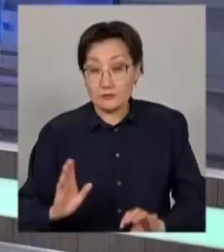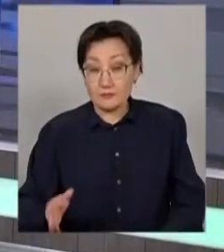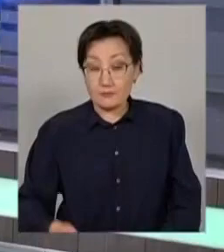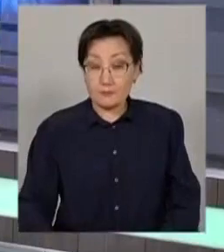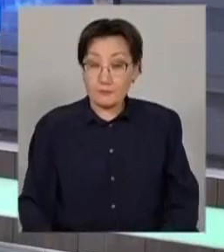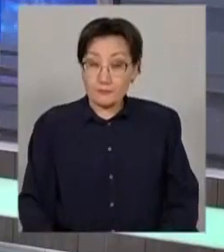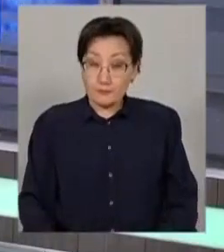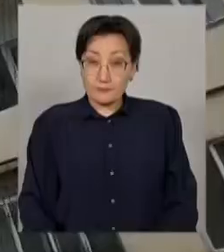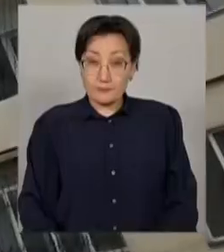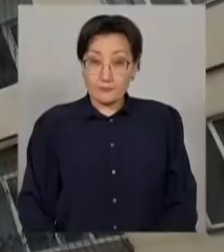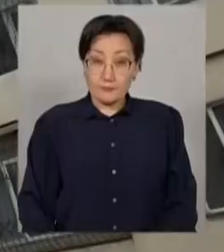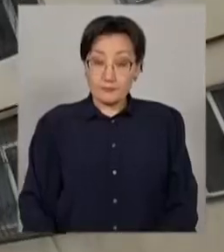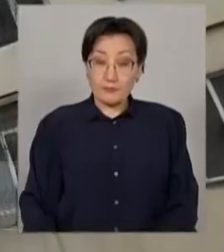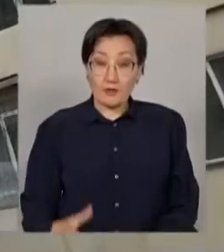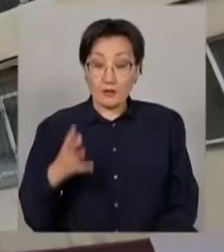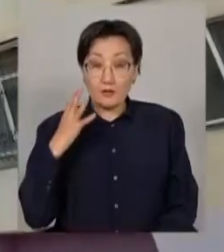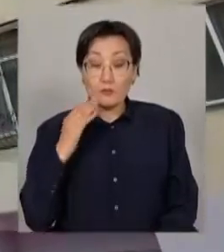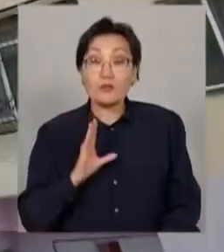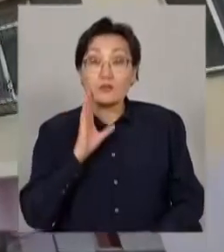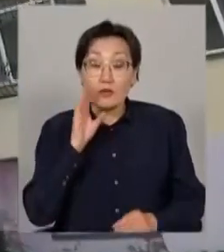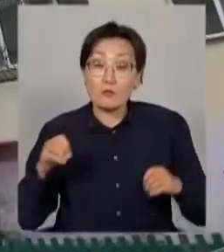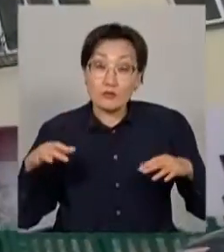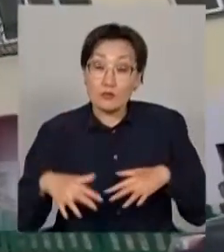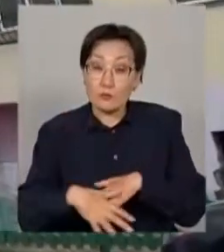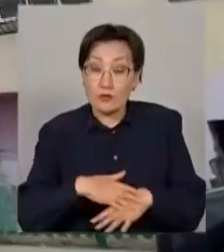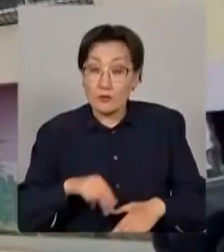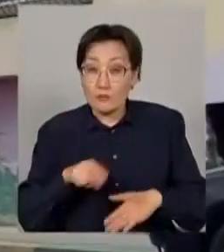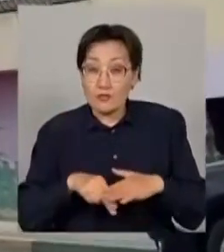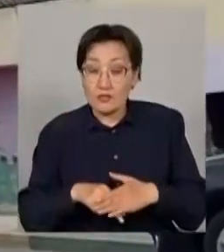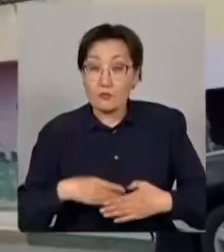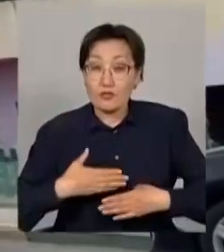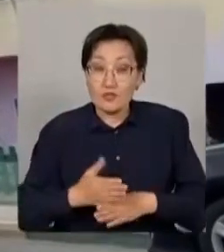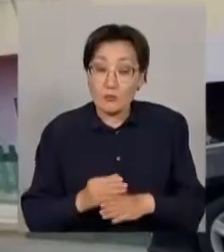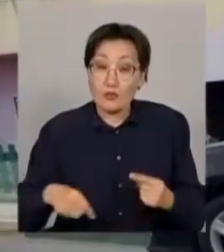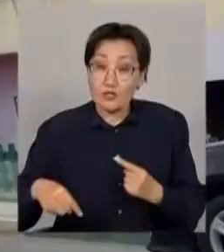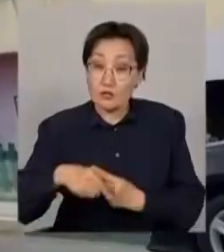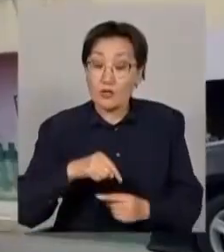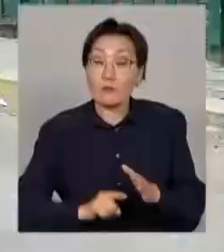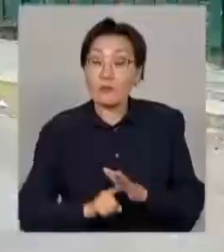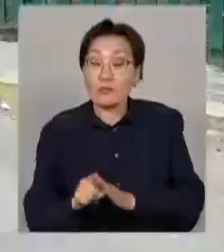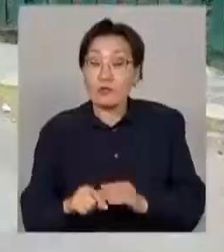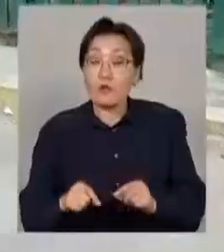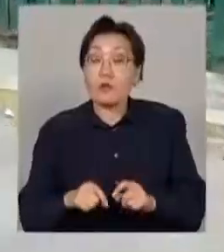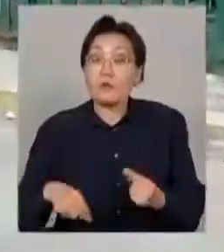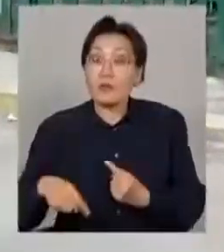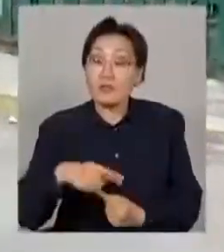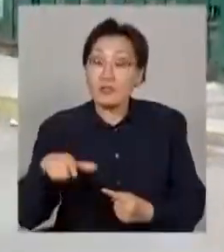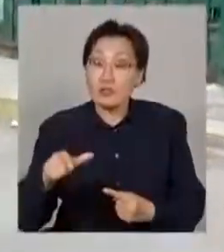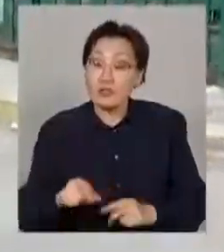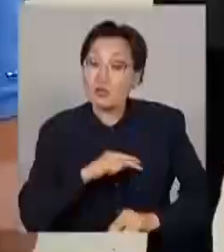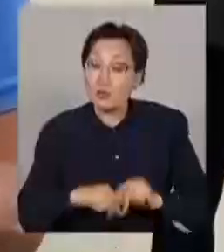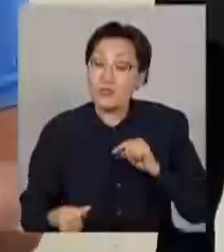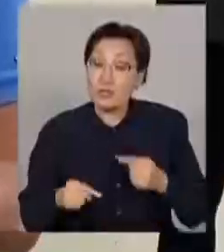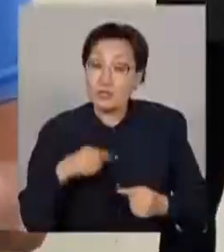Қайратқызы тарқатады. Алатаңмен жиналған қараша жер төленің күл талқанын шығарып, бизнесін дөңгелетіп отырған кәсіпкердің ісіне наразылығын